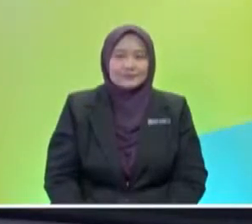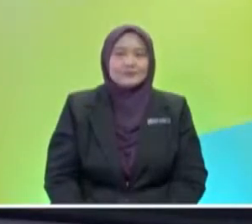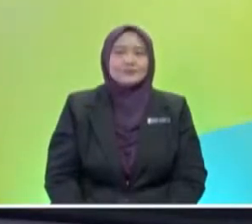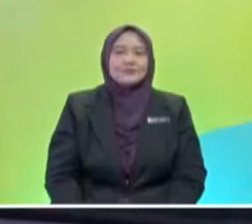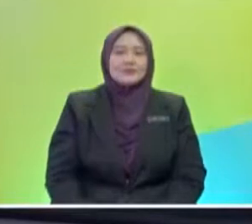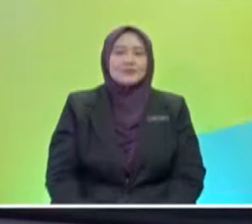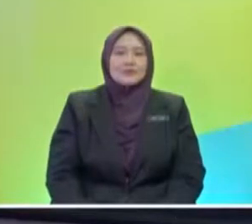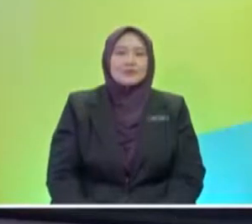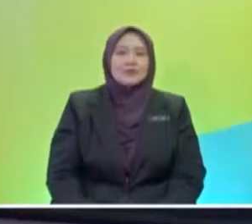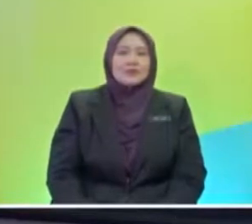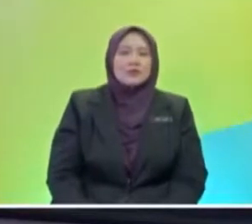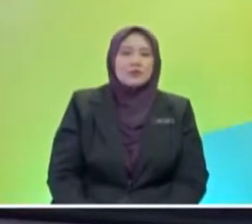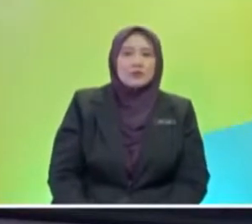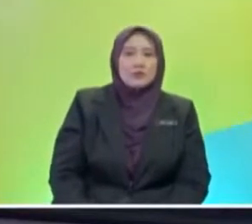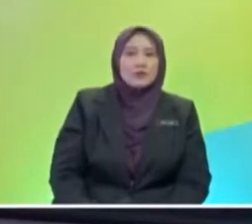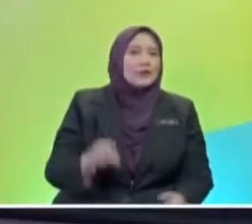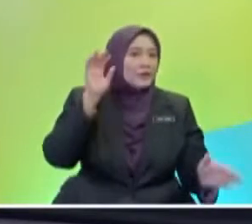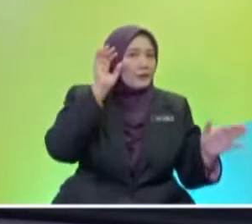Oke Baik kemudian